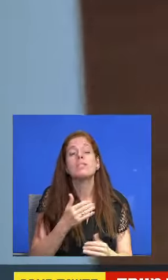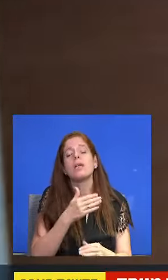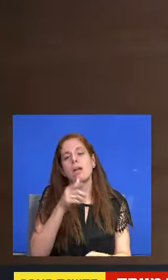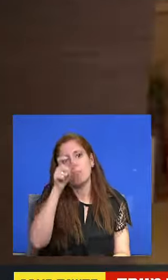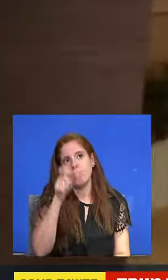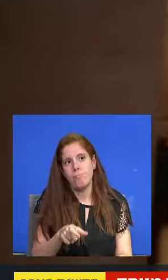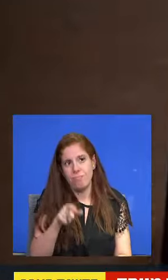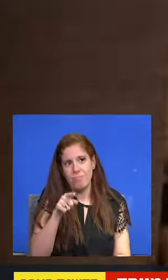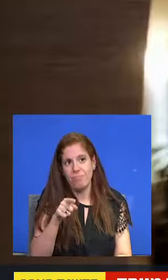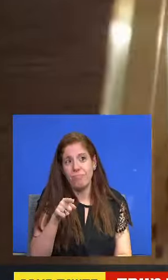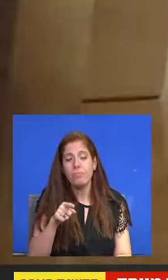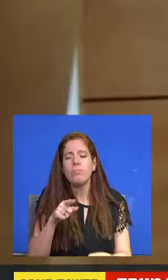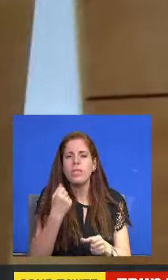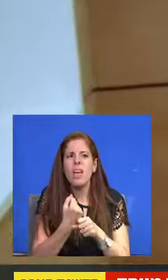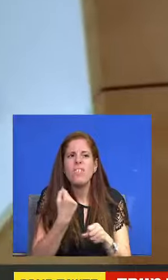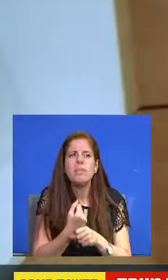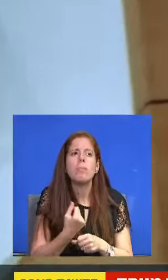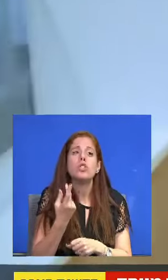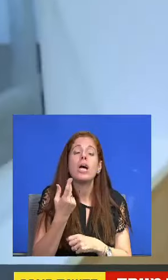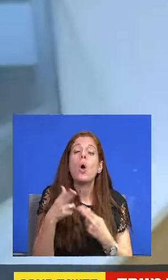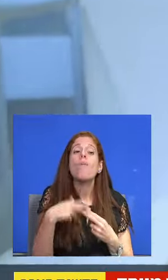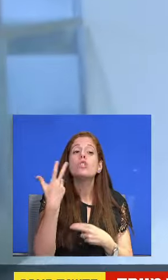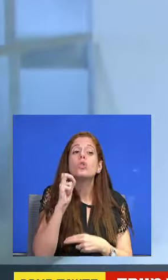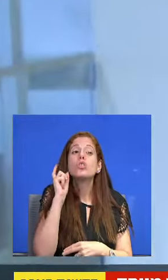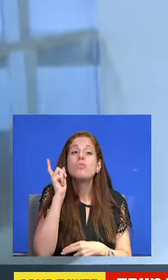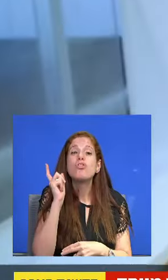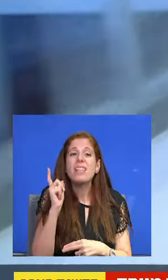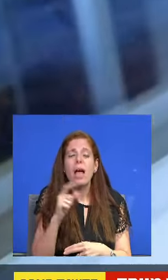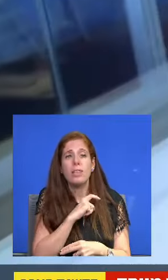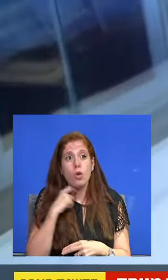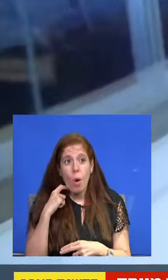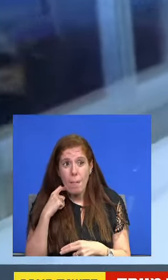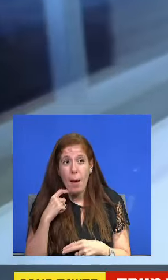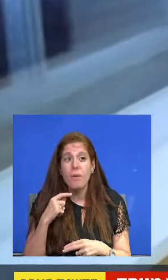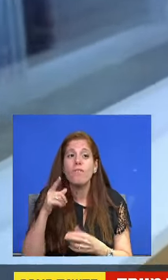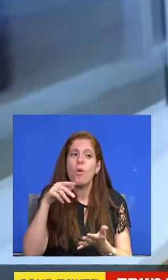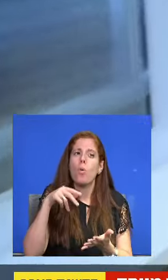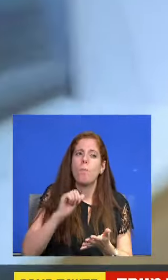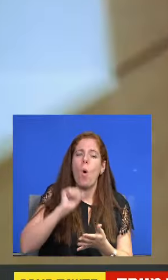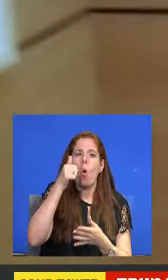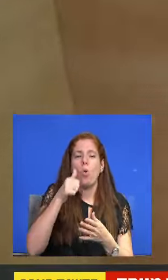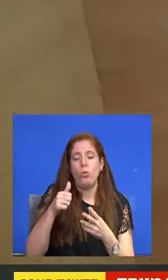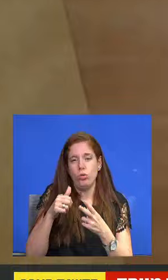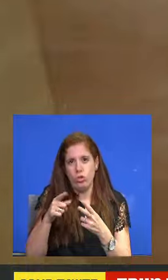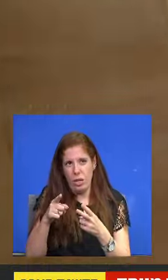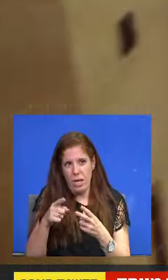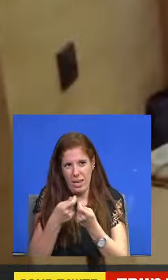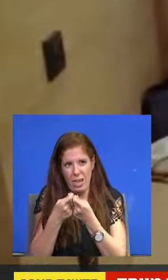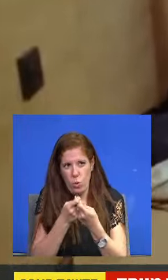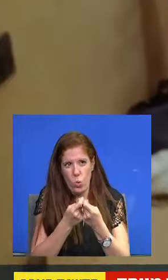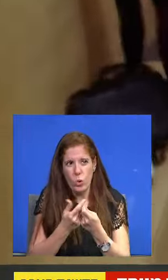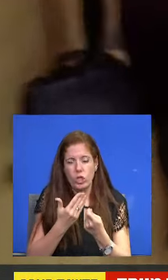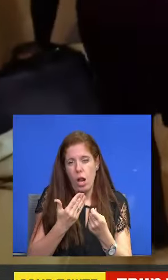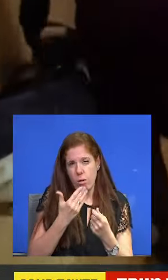Rechtsextremismus geht. Fast 30 Jahre lang hat er als evangelischer Jugendpfarrer die junge Gemeinde in Jena geleitet. Heute ist er bei uns. Herzlich willkommen,